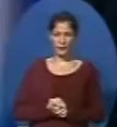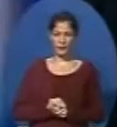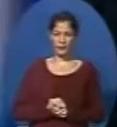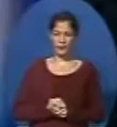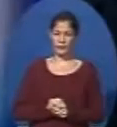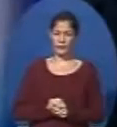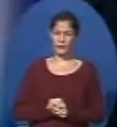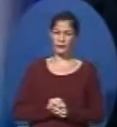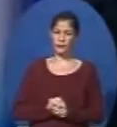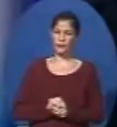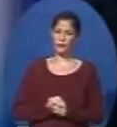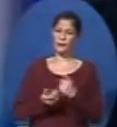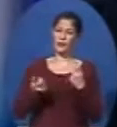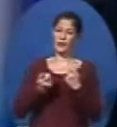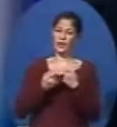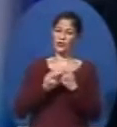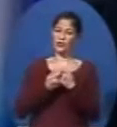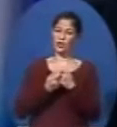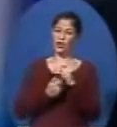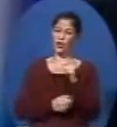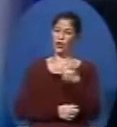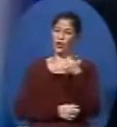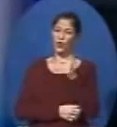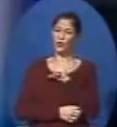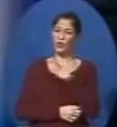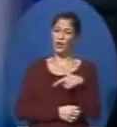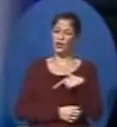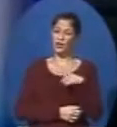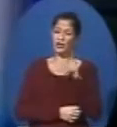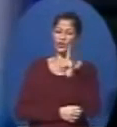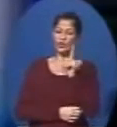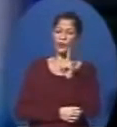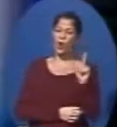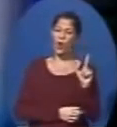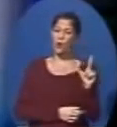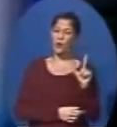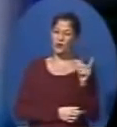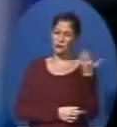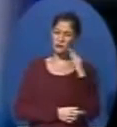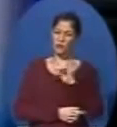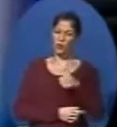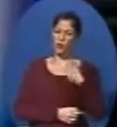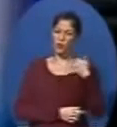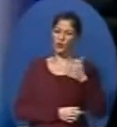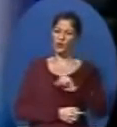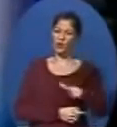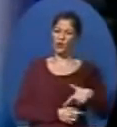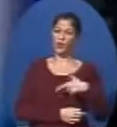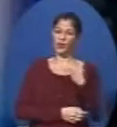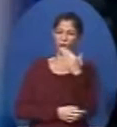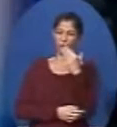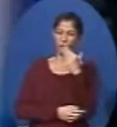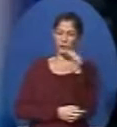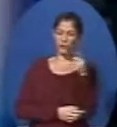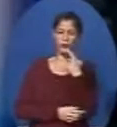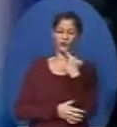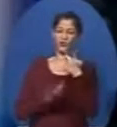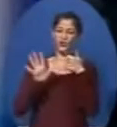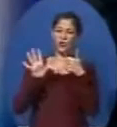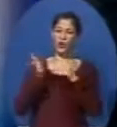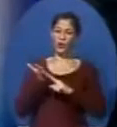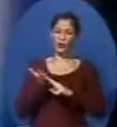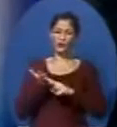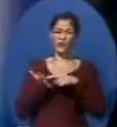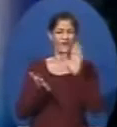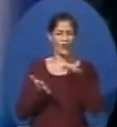מהנאשמים. לגבי לופוליאנסקי נקבע שהוא ילך רק לשישה חודשי מאסר, למרות שנכתבו עליו דברים קשים. נכון. על מה שהוא עשה.